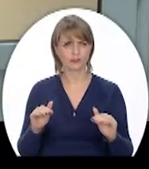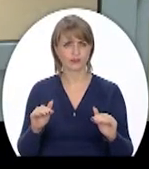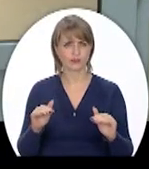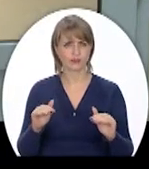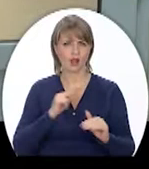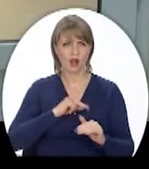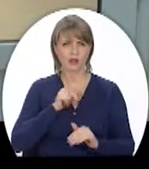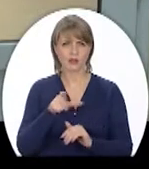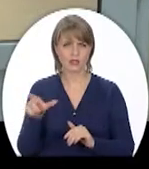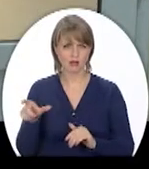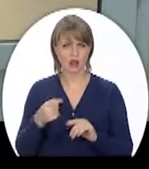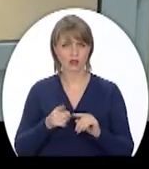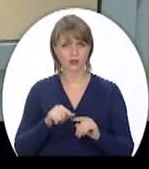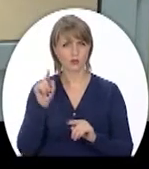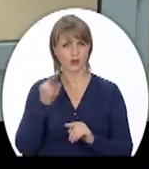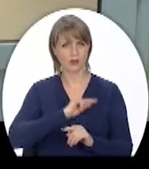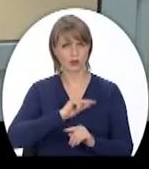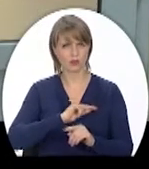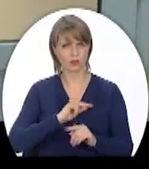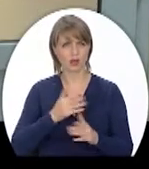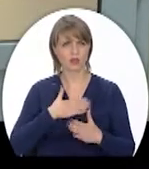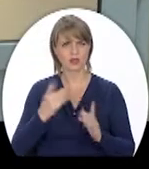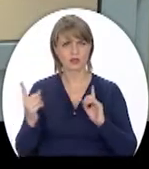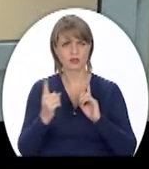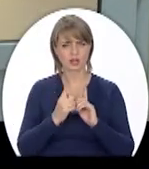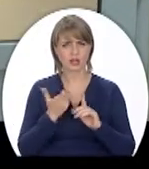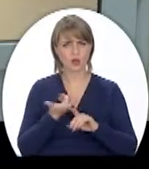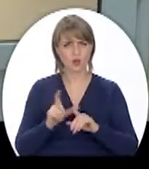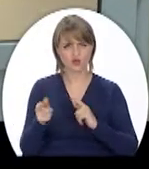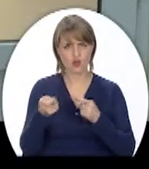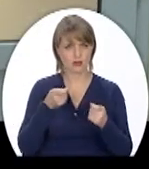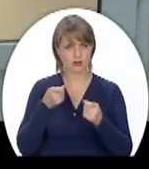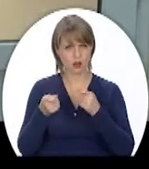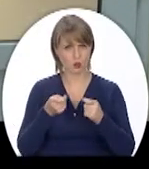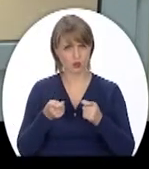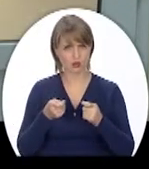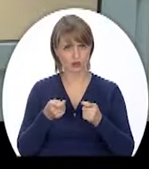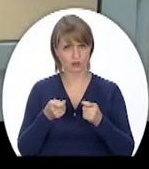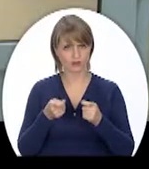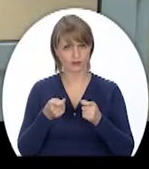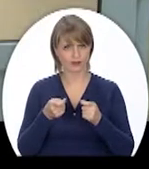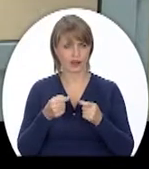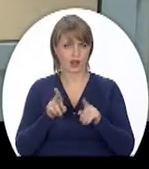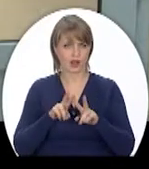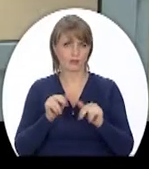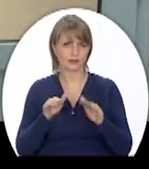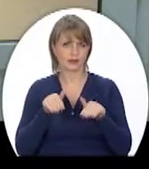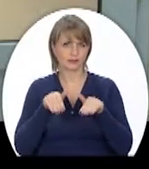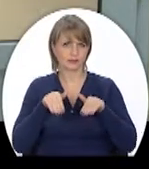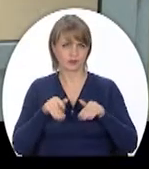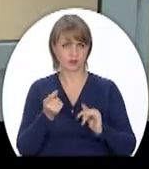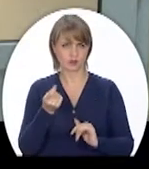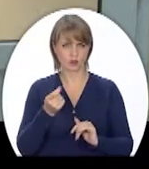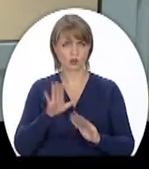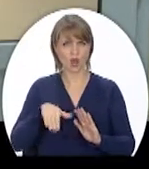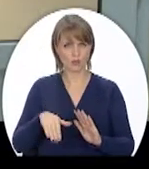персонал, который там работает, нас встретили очень настороженно. То есть как бы так немножко так отстраненно, настороженно. И вот